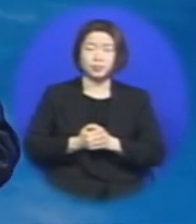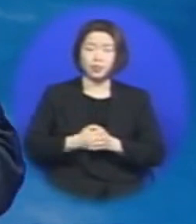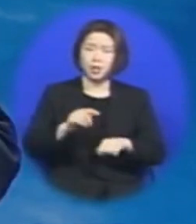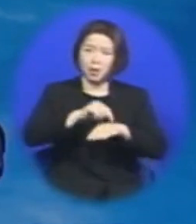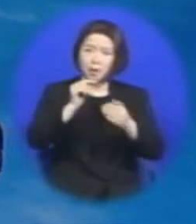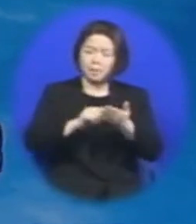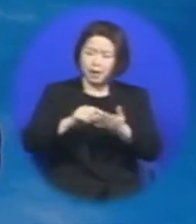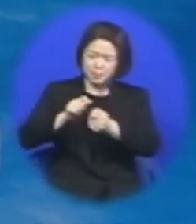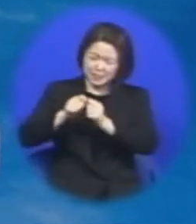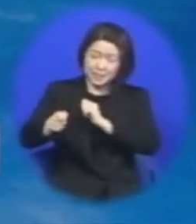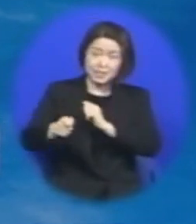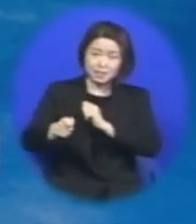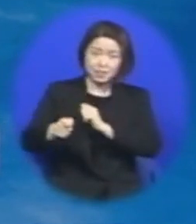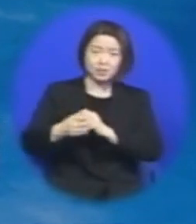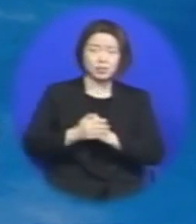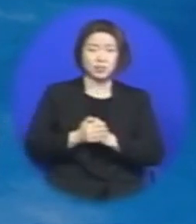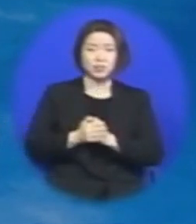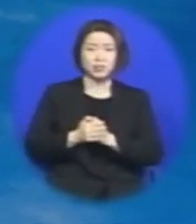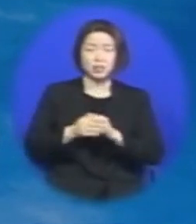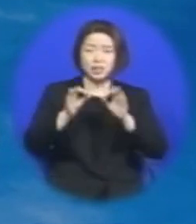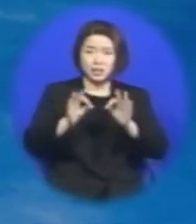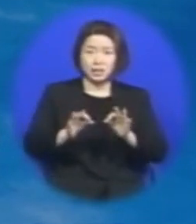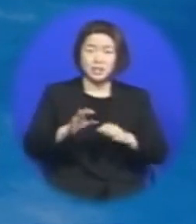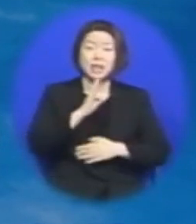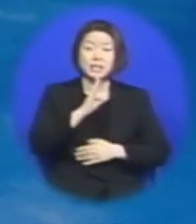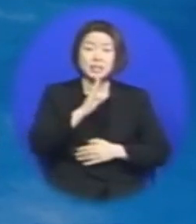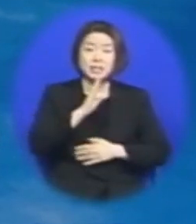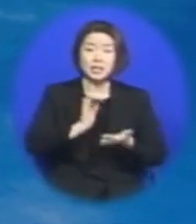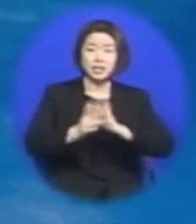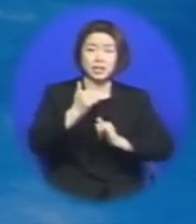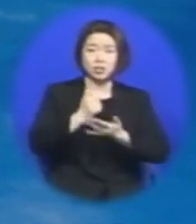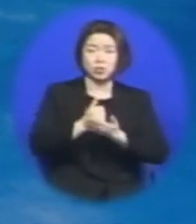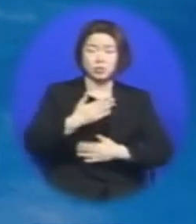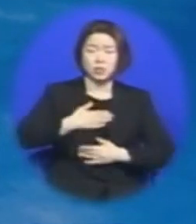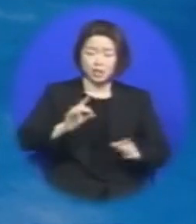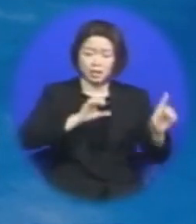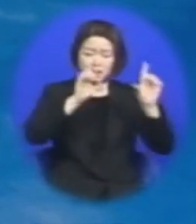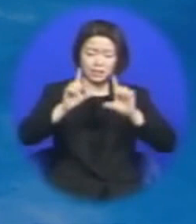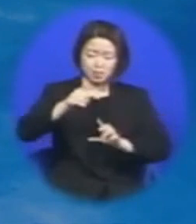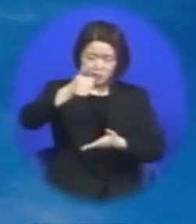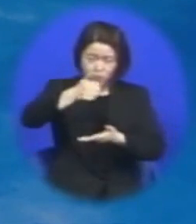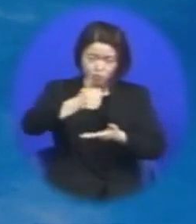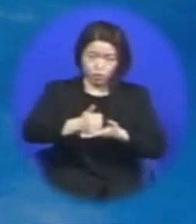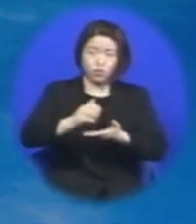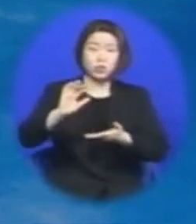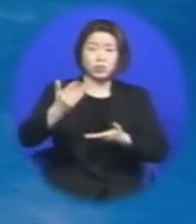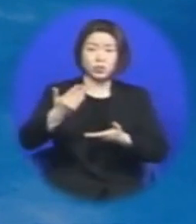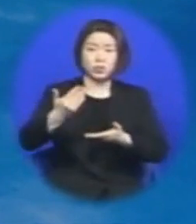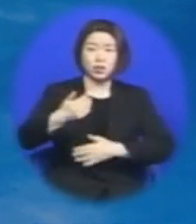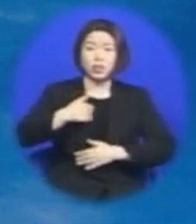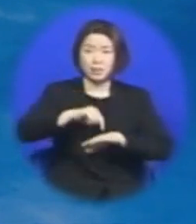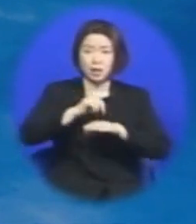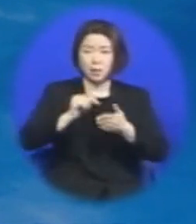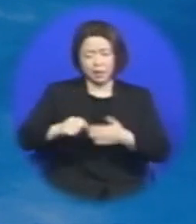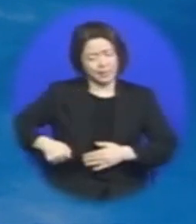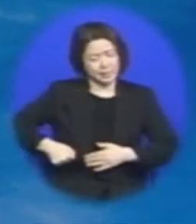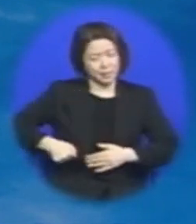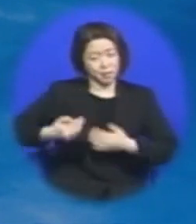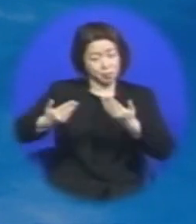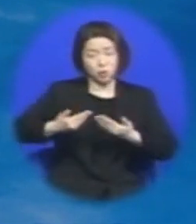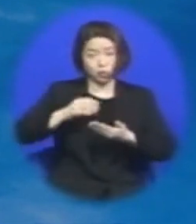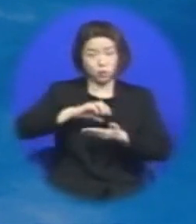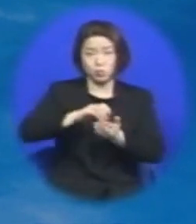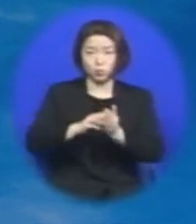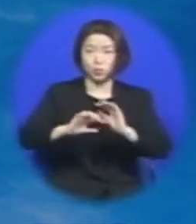마음을 찢어서 이젠 진짜 예수님이 내 삶의 주인이 되셔서 그저 내 마음에 찔림 주시는 정도가